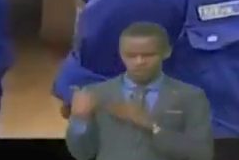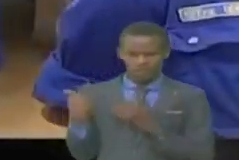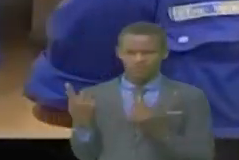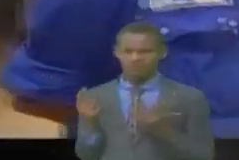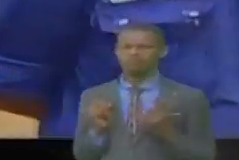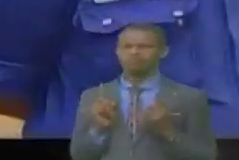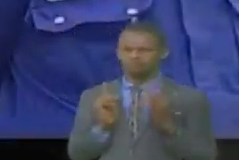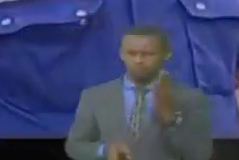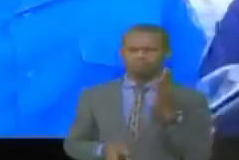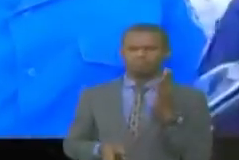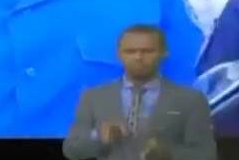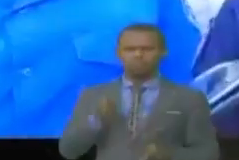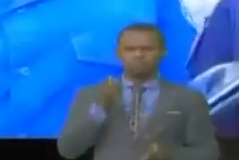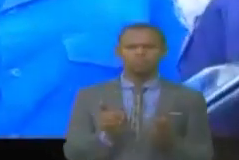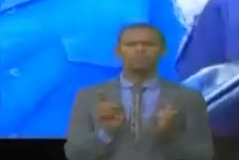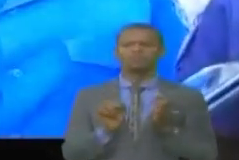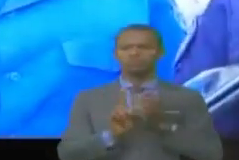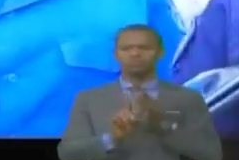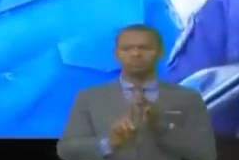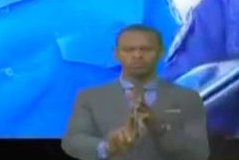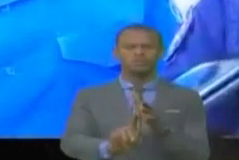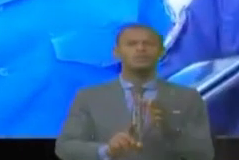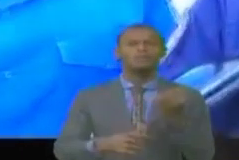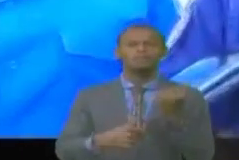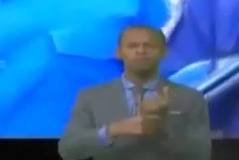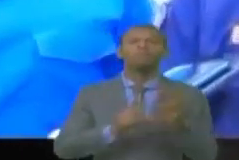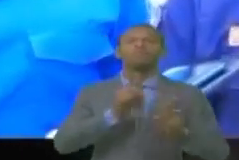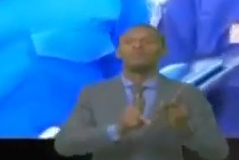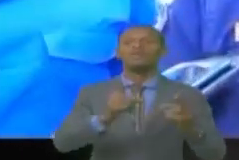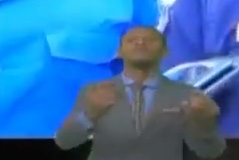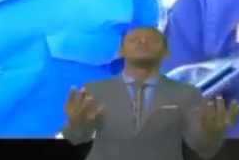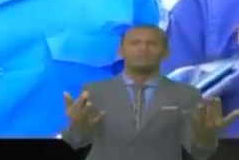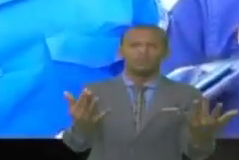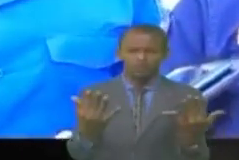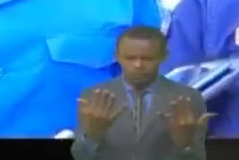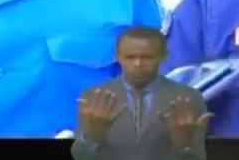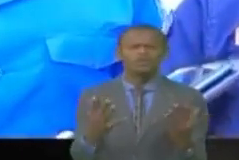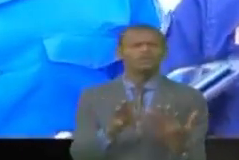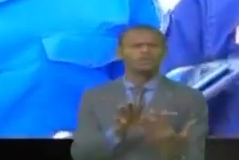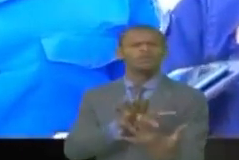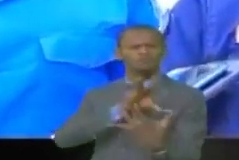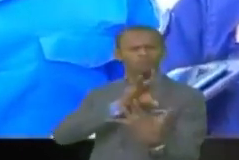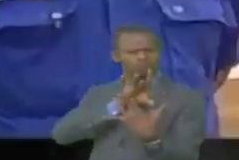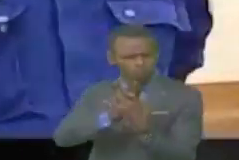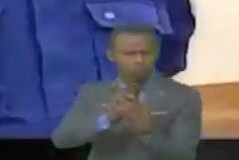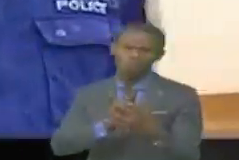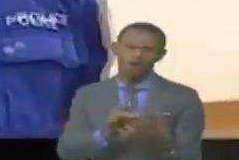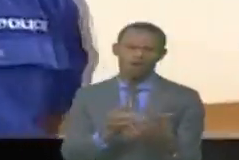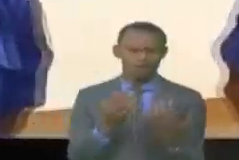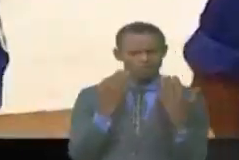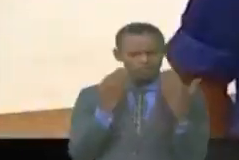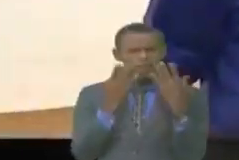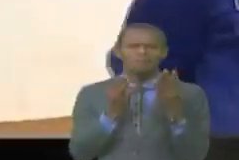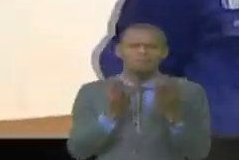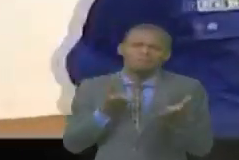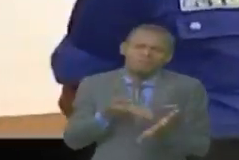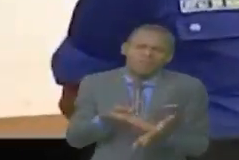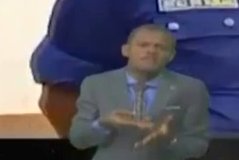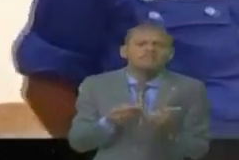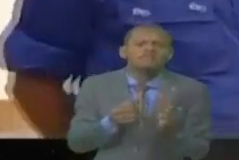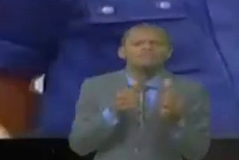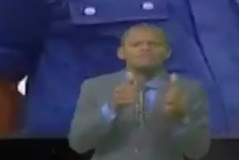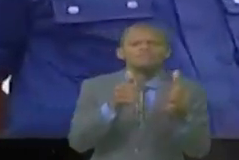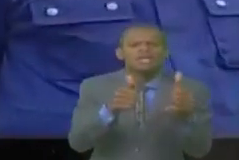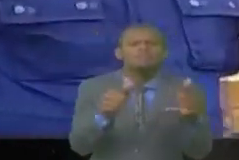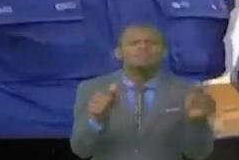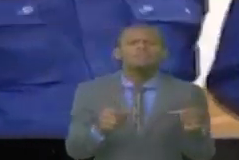d'entretenir de bonnes relations avec la police. Ce partenariat-là fera que le problème qui se